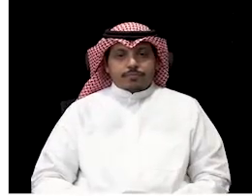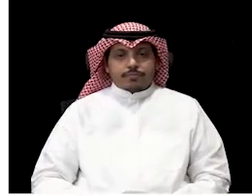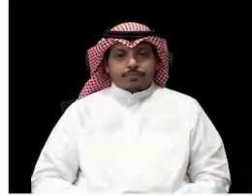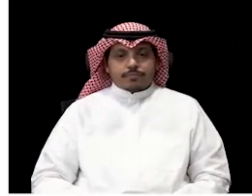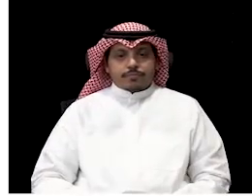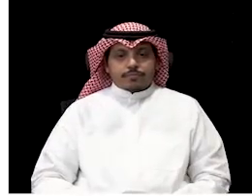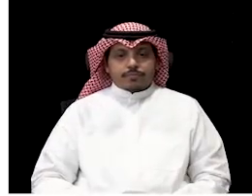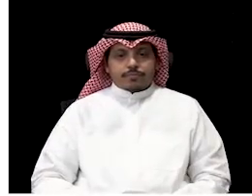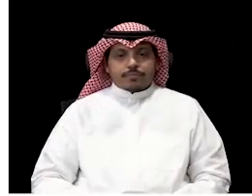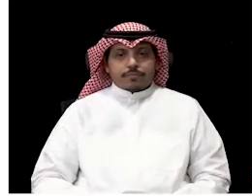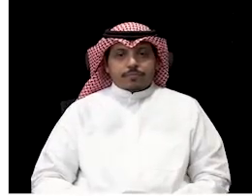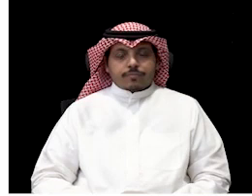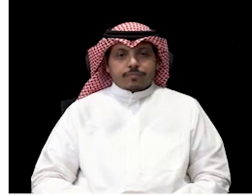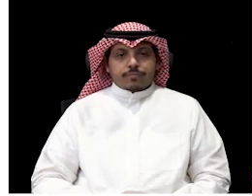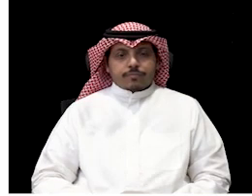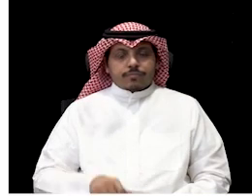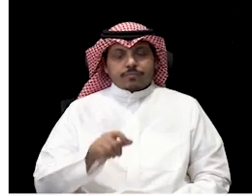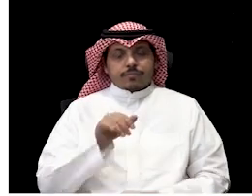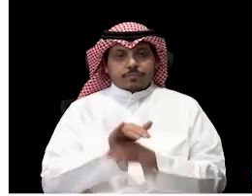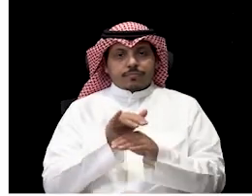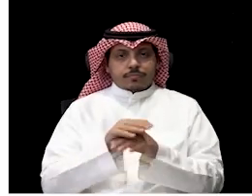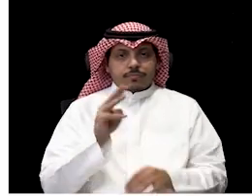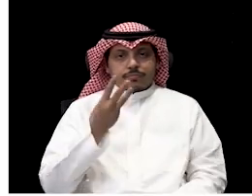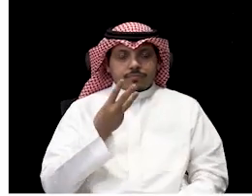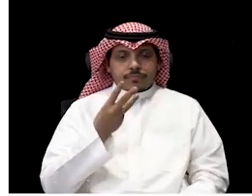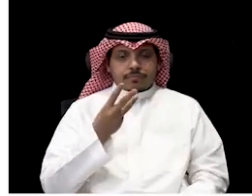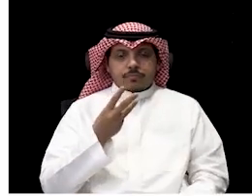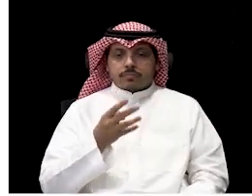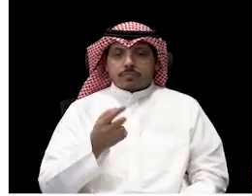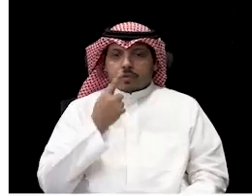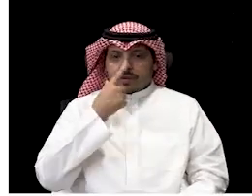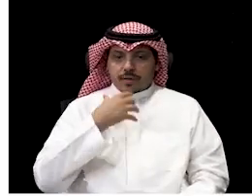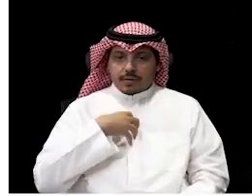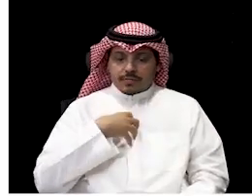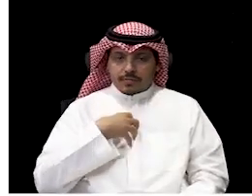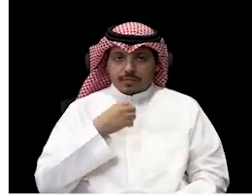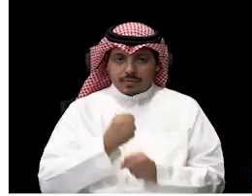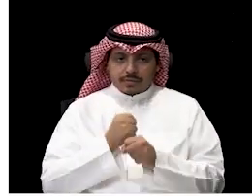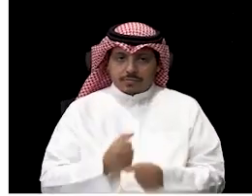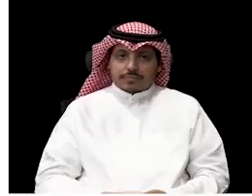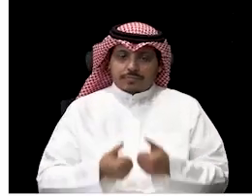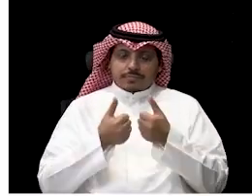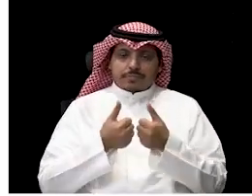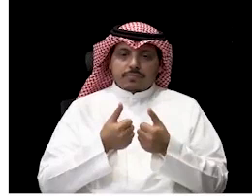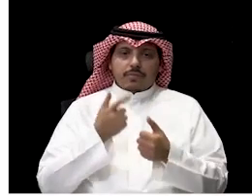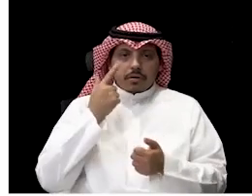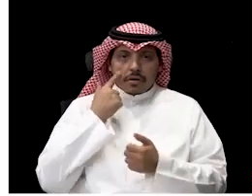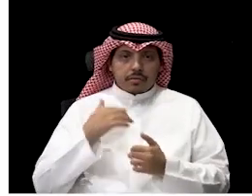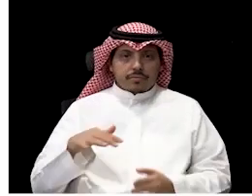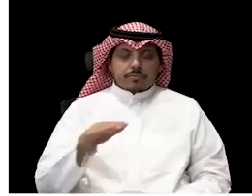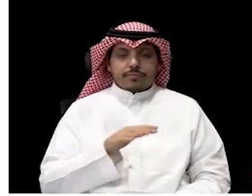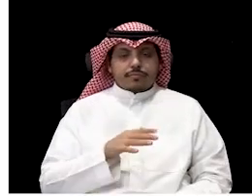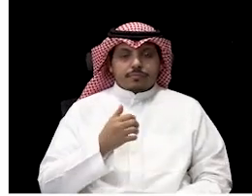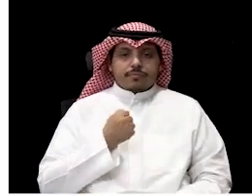تقويم الدرس 13. ما أهمية الإنجاز الذاتي في حياتك؟ هل هو مهم؟ ماذا يضيف